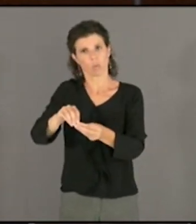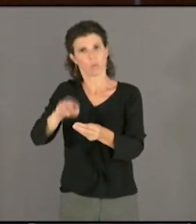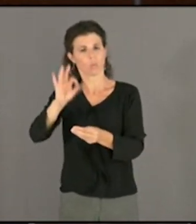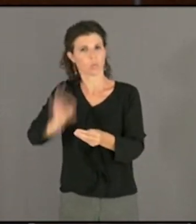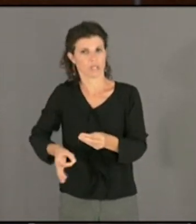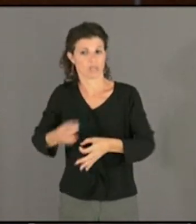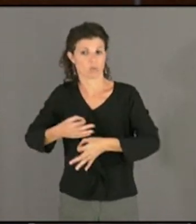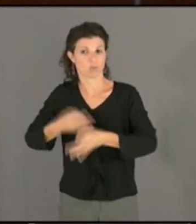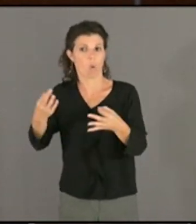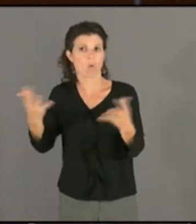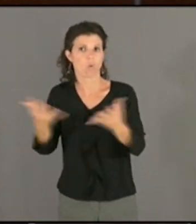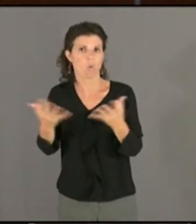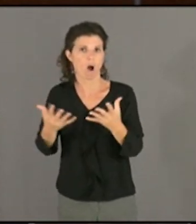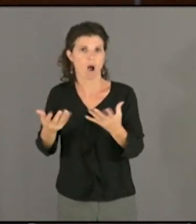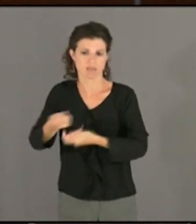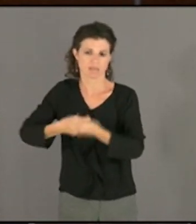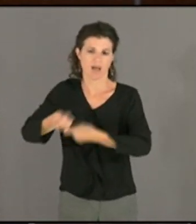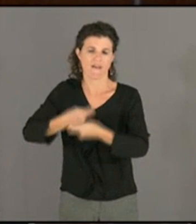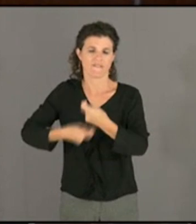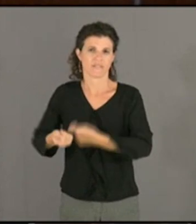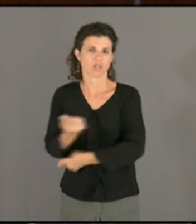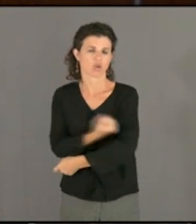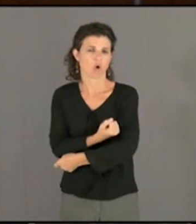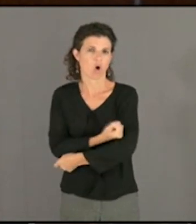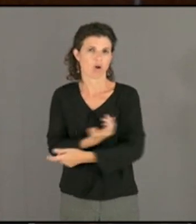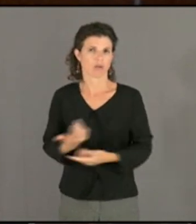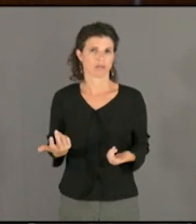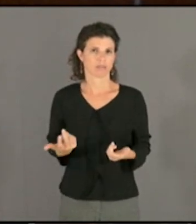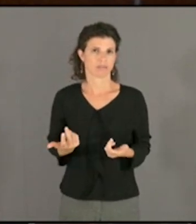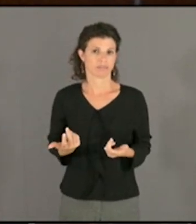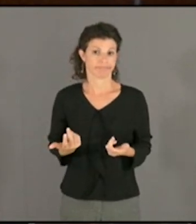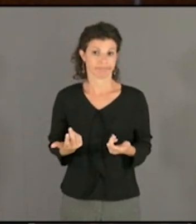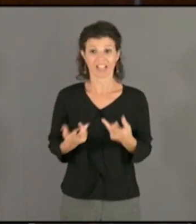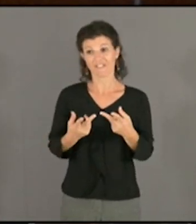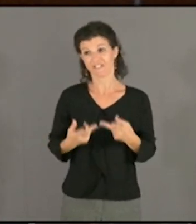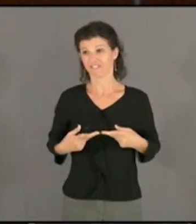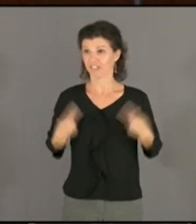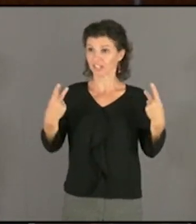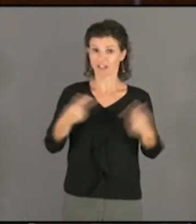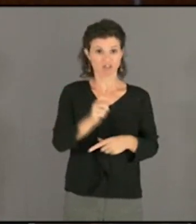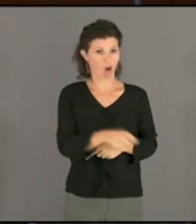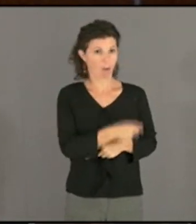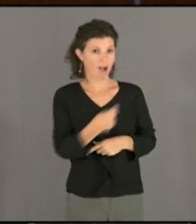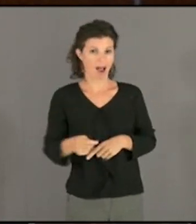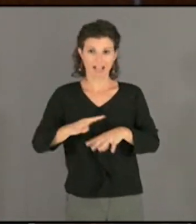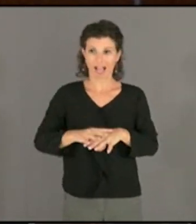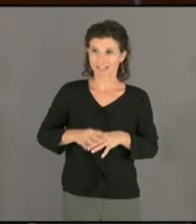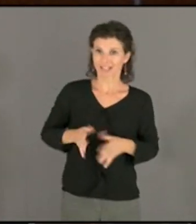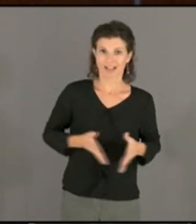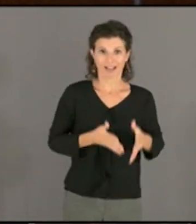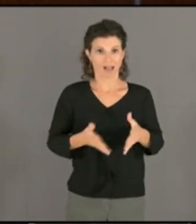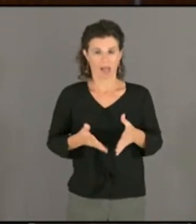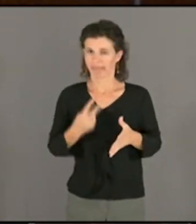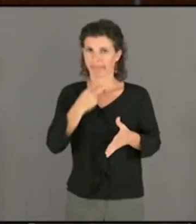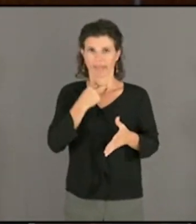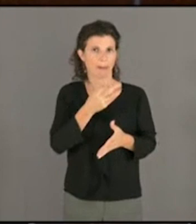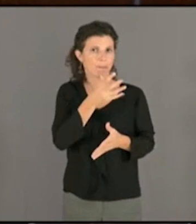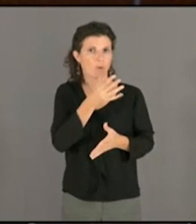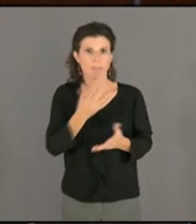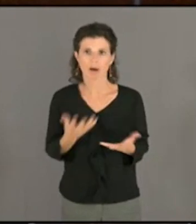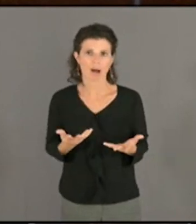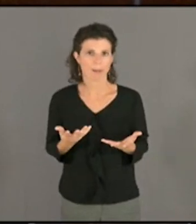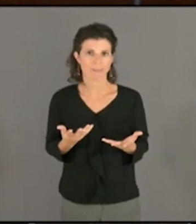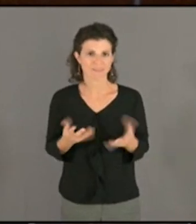empêche une vie tout à fait normale dans ce quartier, qui a pris l'essentiel des familles